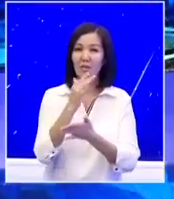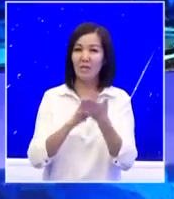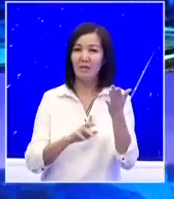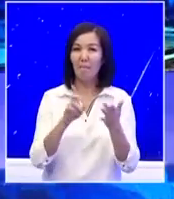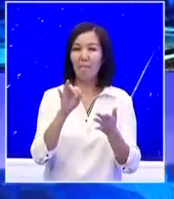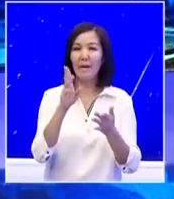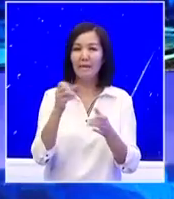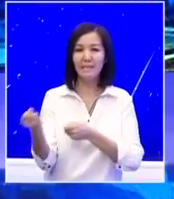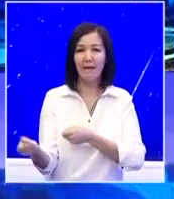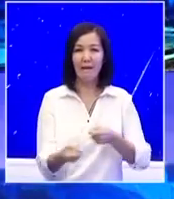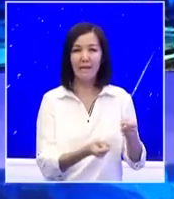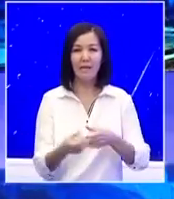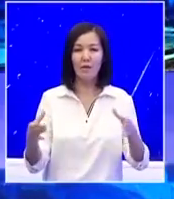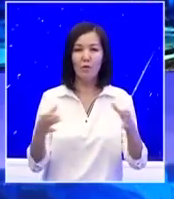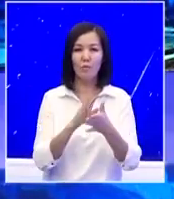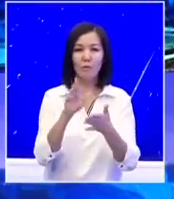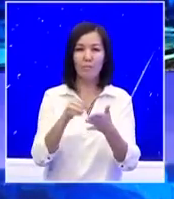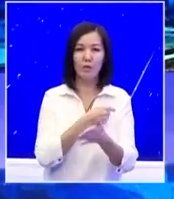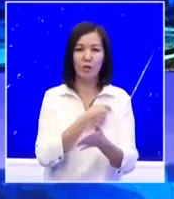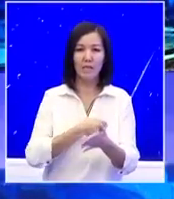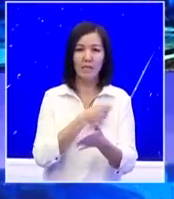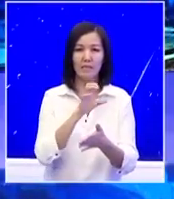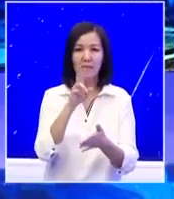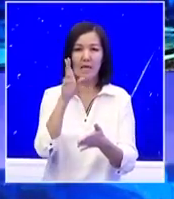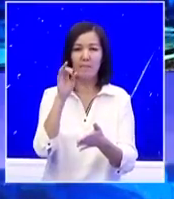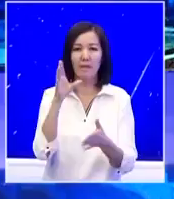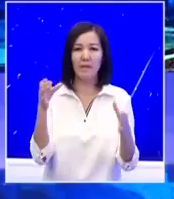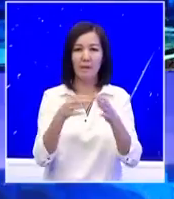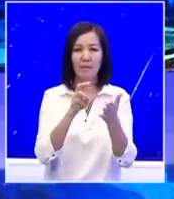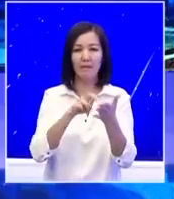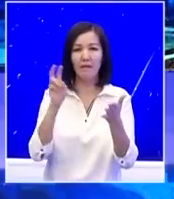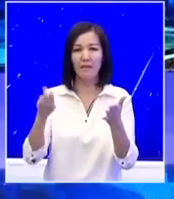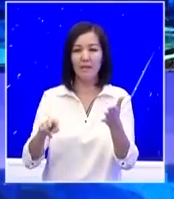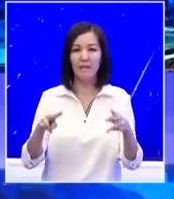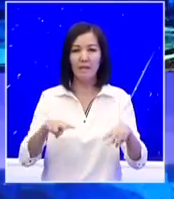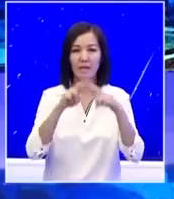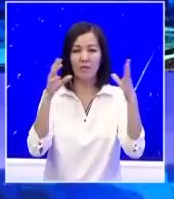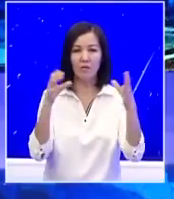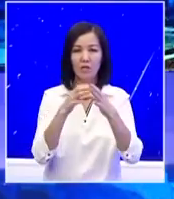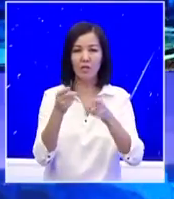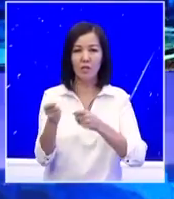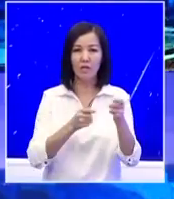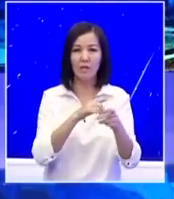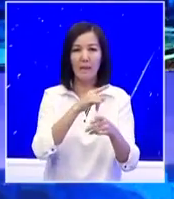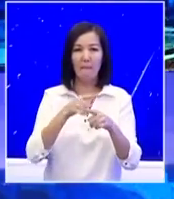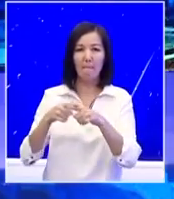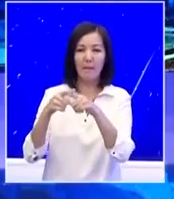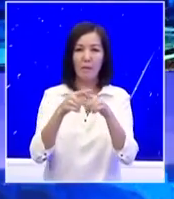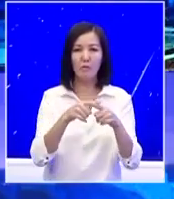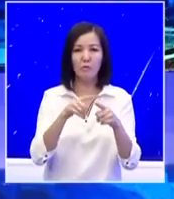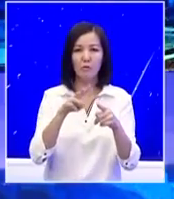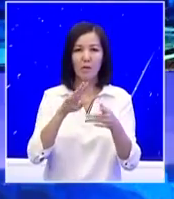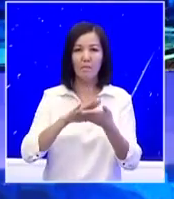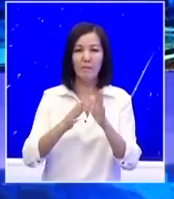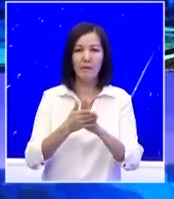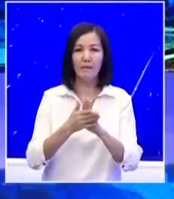Барыс хоккей клубының бас жаттықтырушысы Андрей Скабелка командадан кетті. Елордалық ұжымның жетекшілері Беларус команда